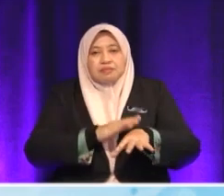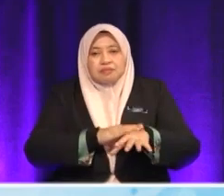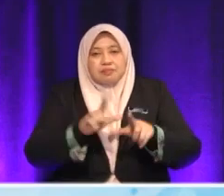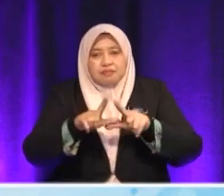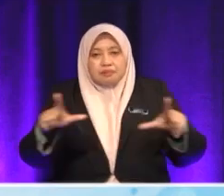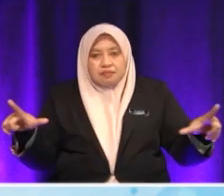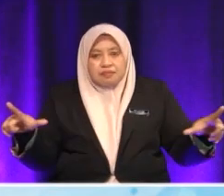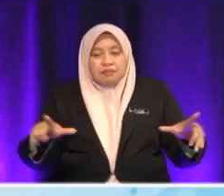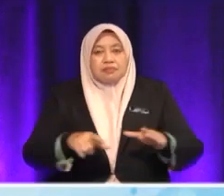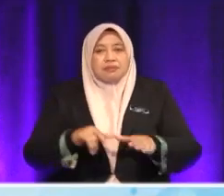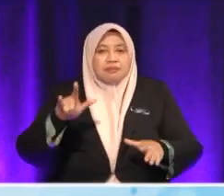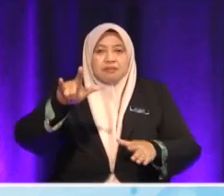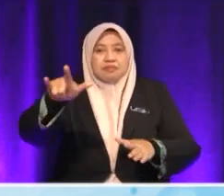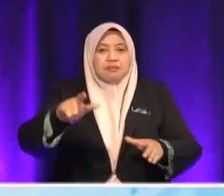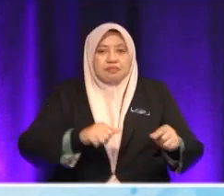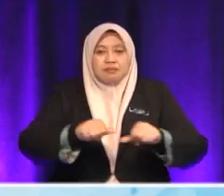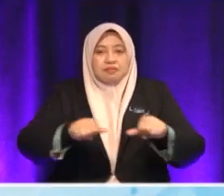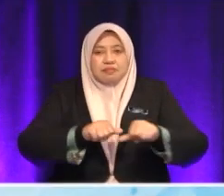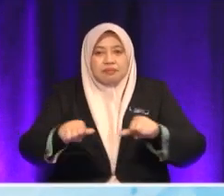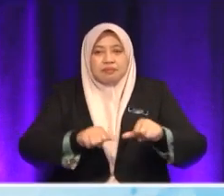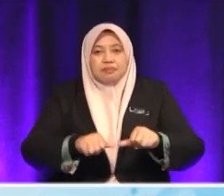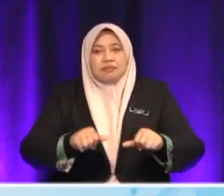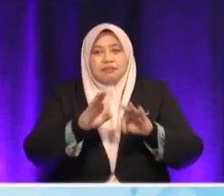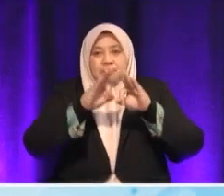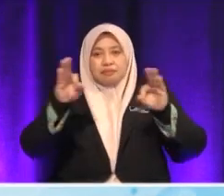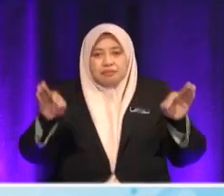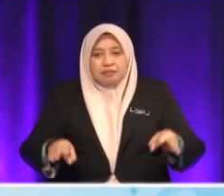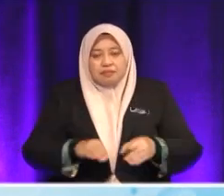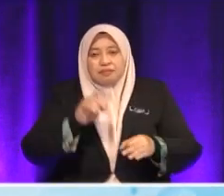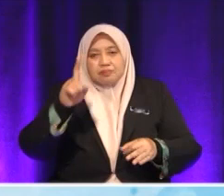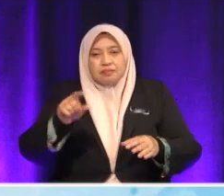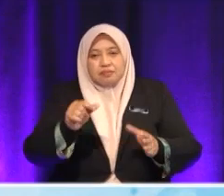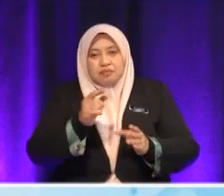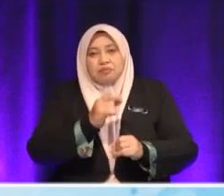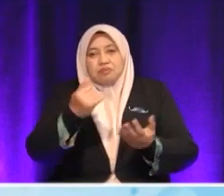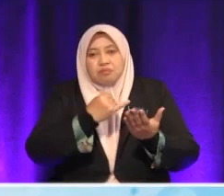kapal terbang aktifkan frame 1 lukis garisnya